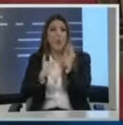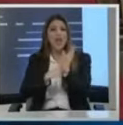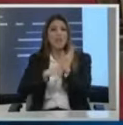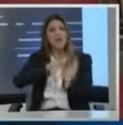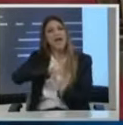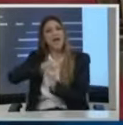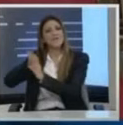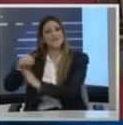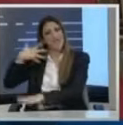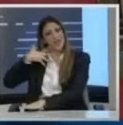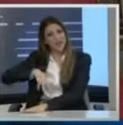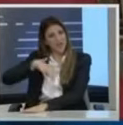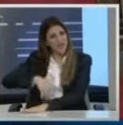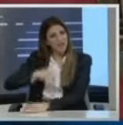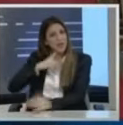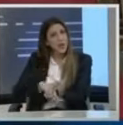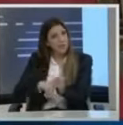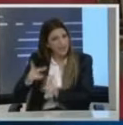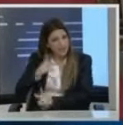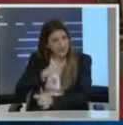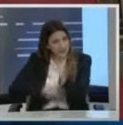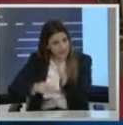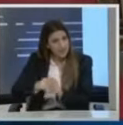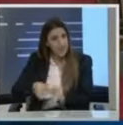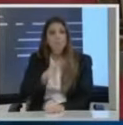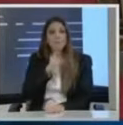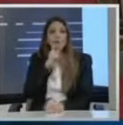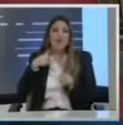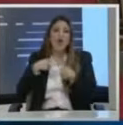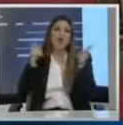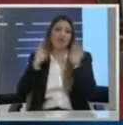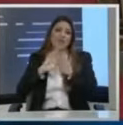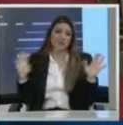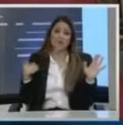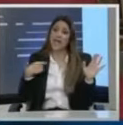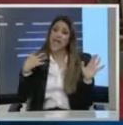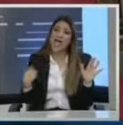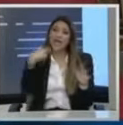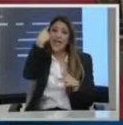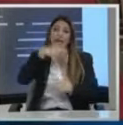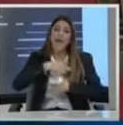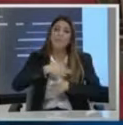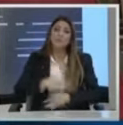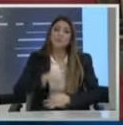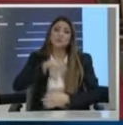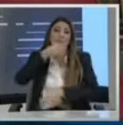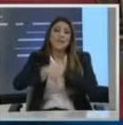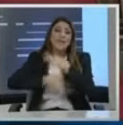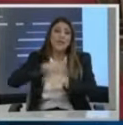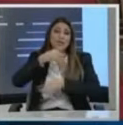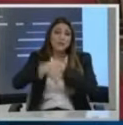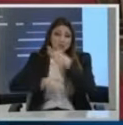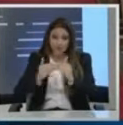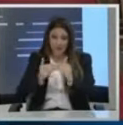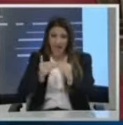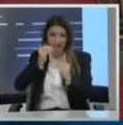τα. Θέλετε να μιλήσετε νομικά, πολιτικά, ό,τι θέλετε. Έχετε εκπροσώπους να μιλήσουν.